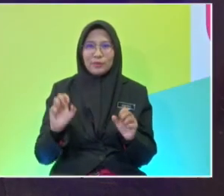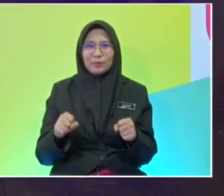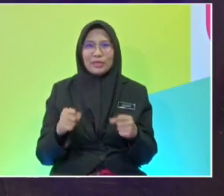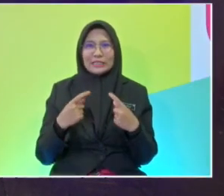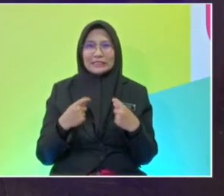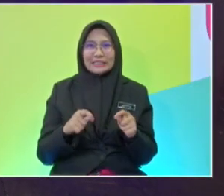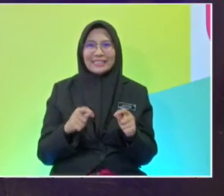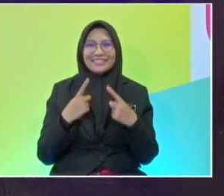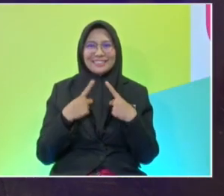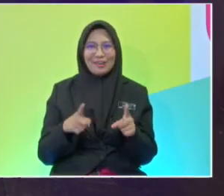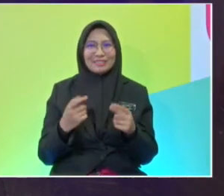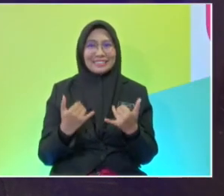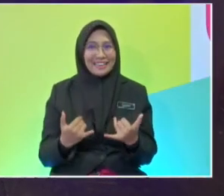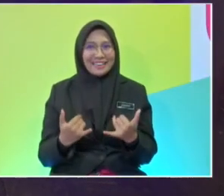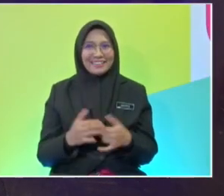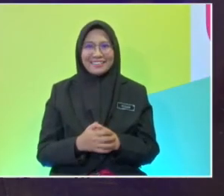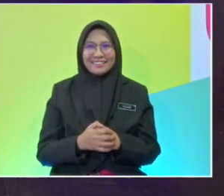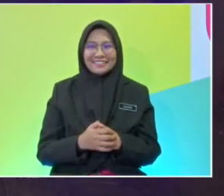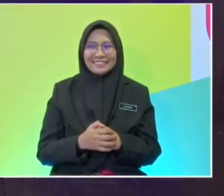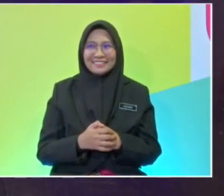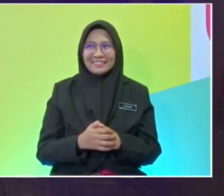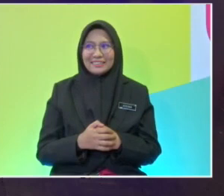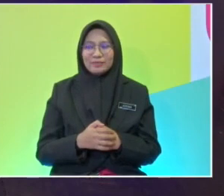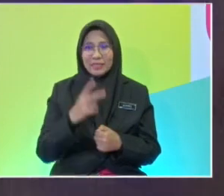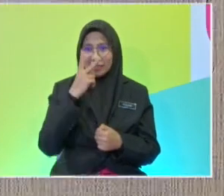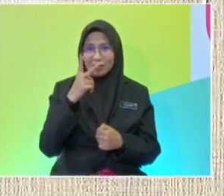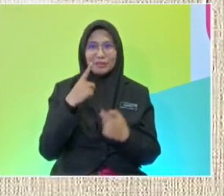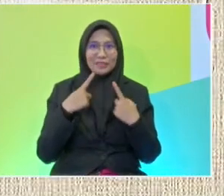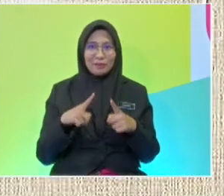kepada anda Oke kita lihat saya jawabannya